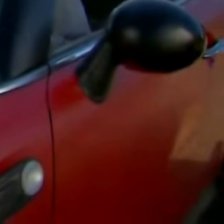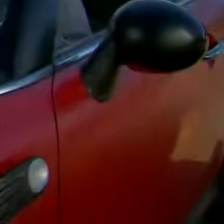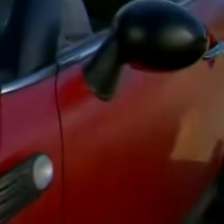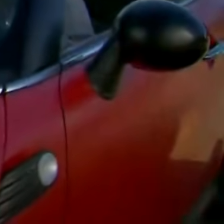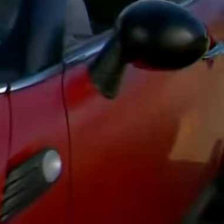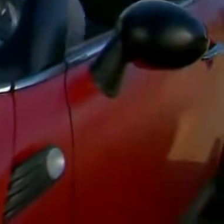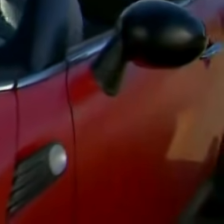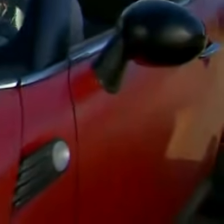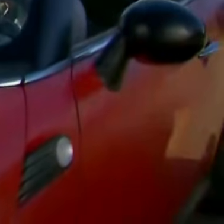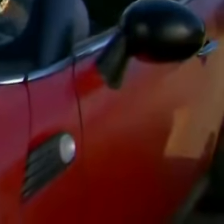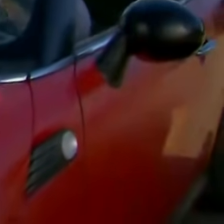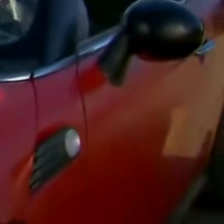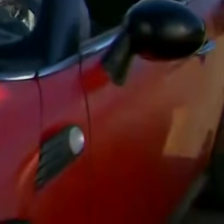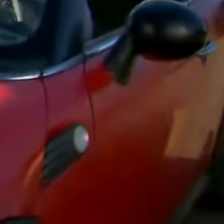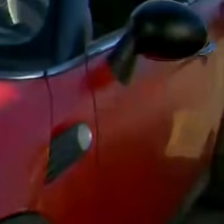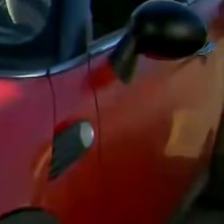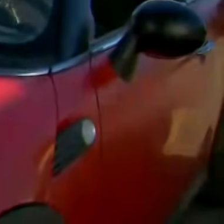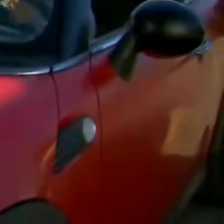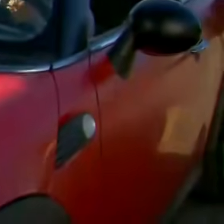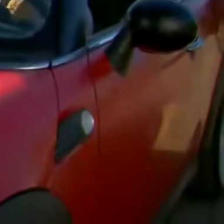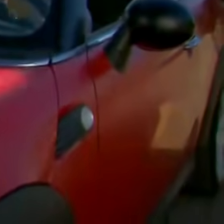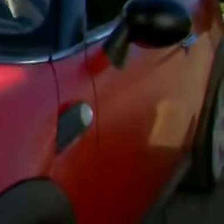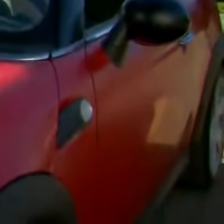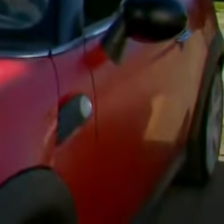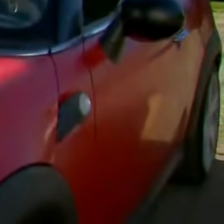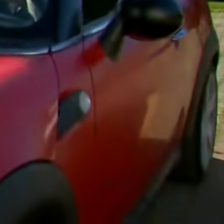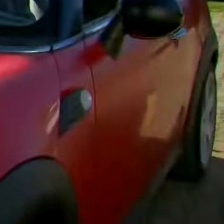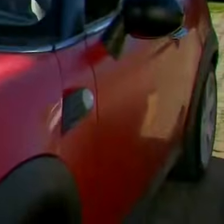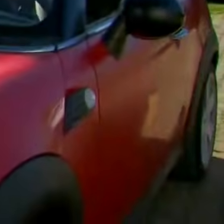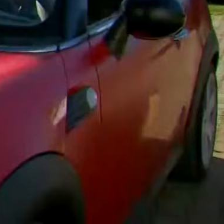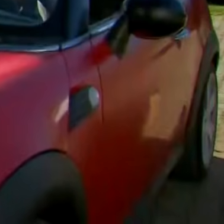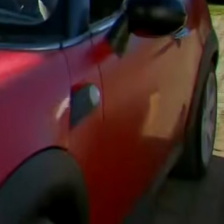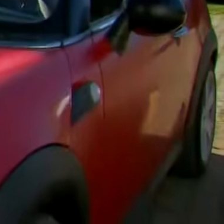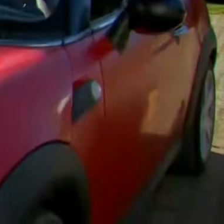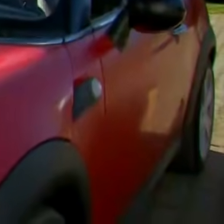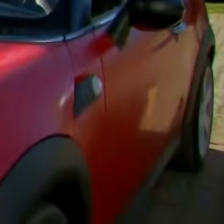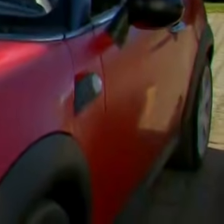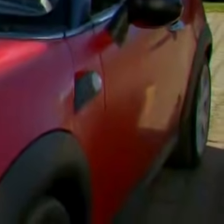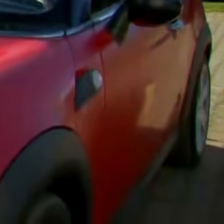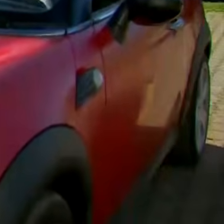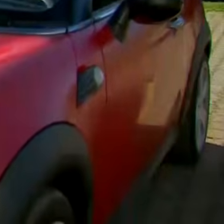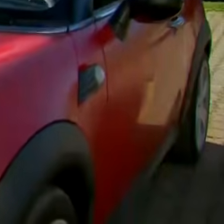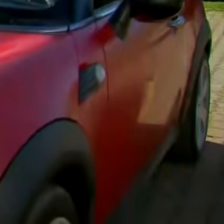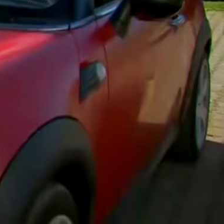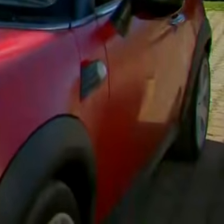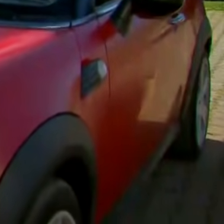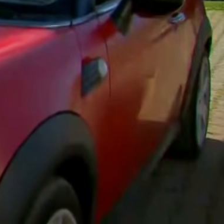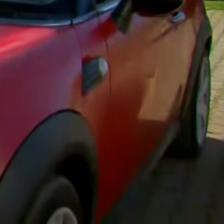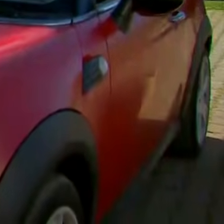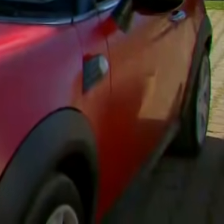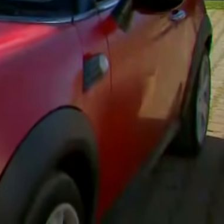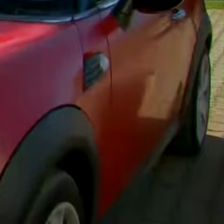Dikiz aynasını kendine çevirdi, saçlarını düzeltiyor. Kafasının ortasındaki saçları bayağı seyrek.